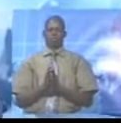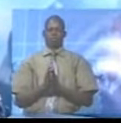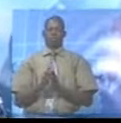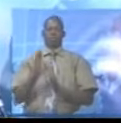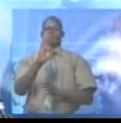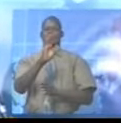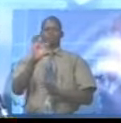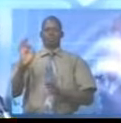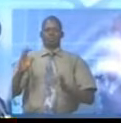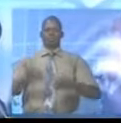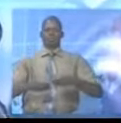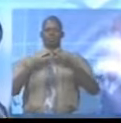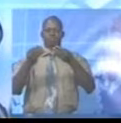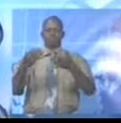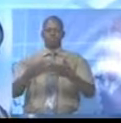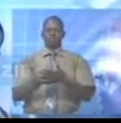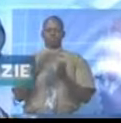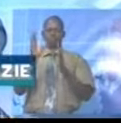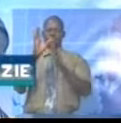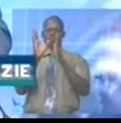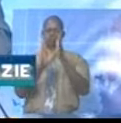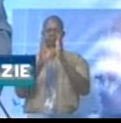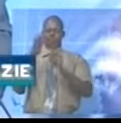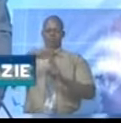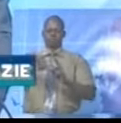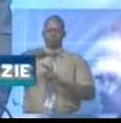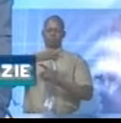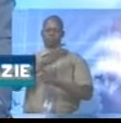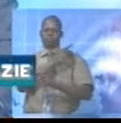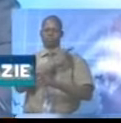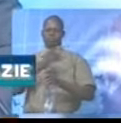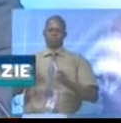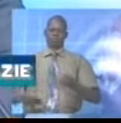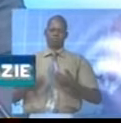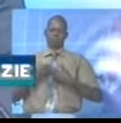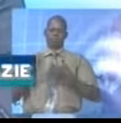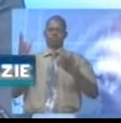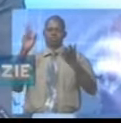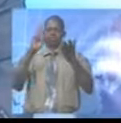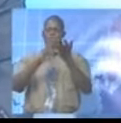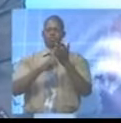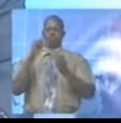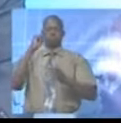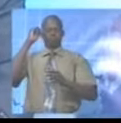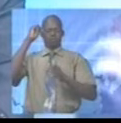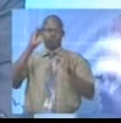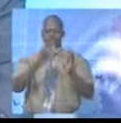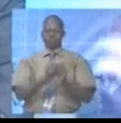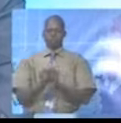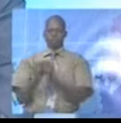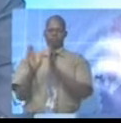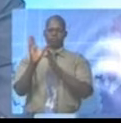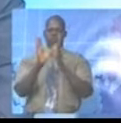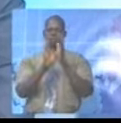Le Burkina se dote d'un nouveau code de l'environnement. Les députés ont adopté hier à l'unanimité un projet de loi portant code